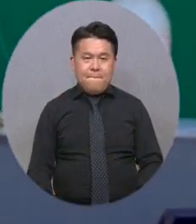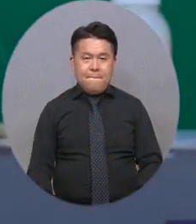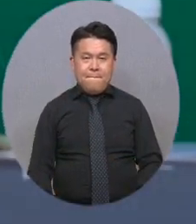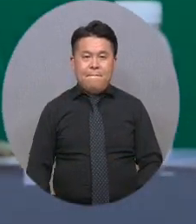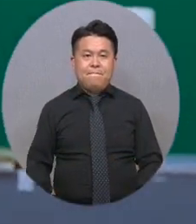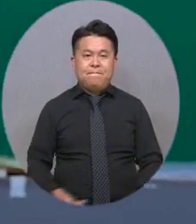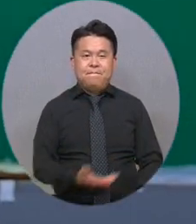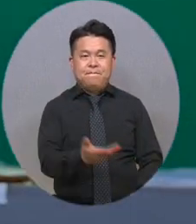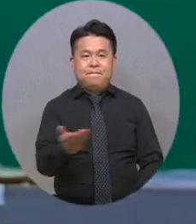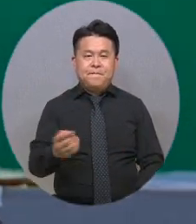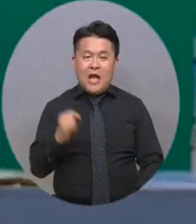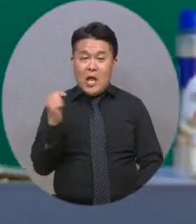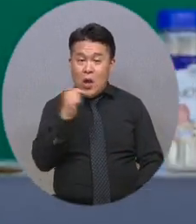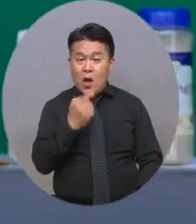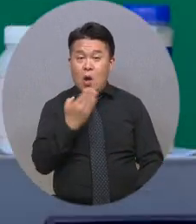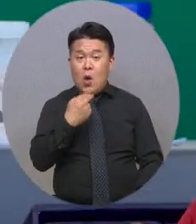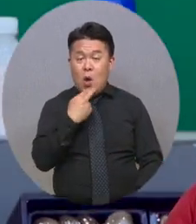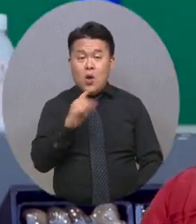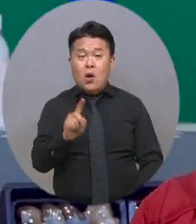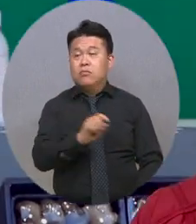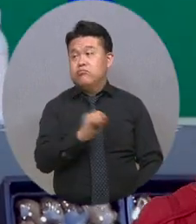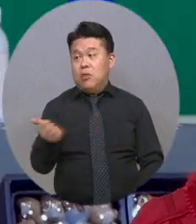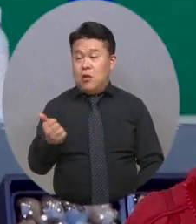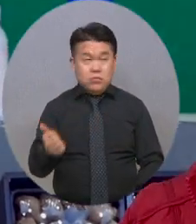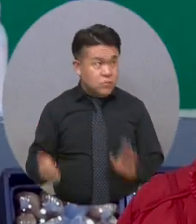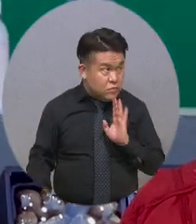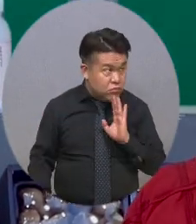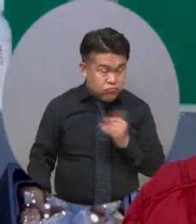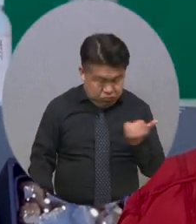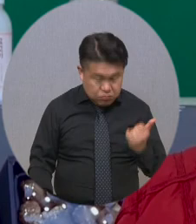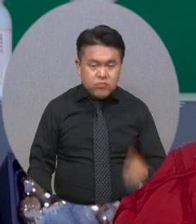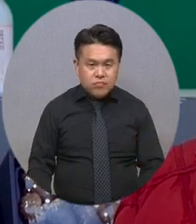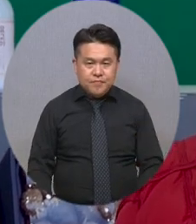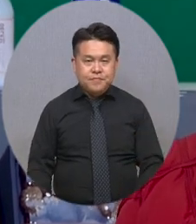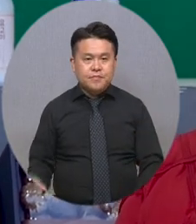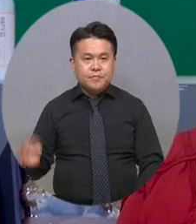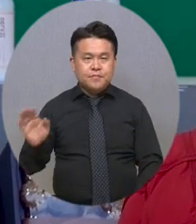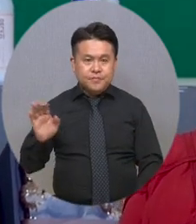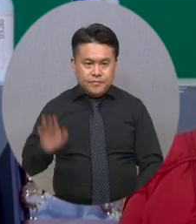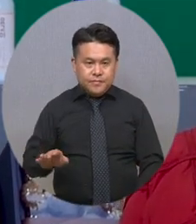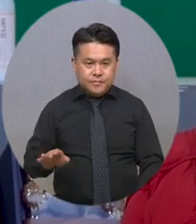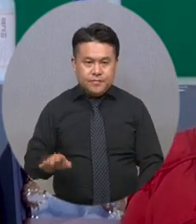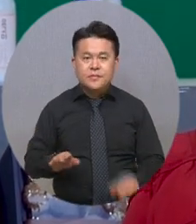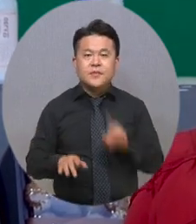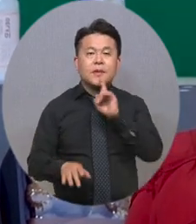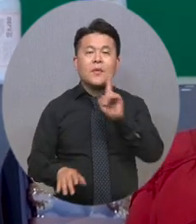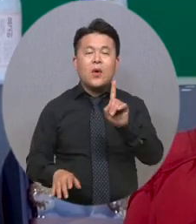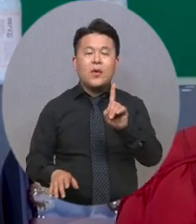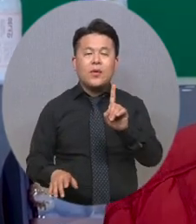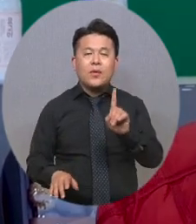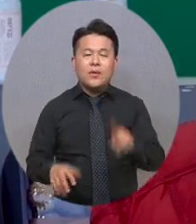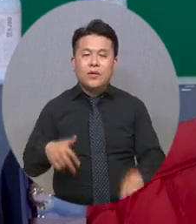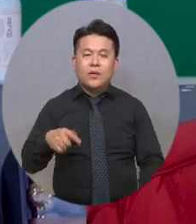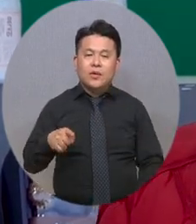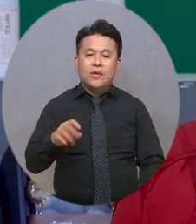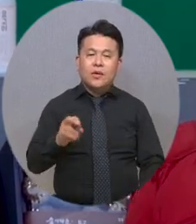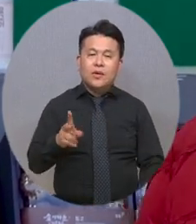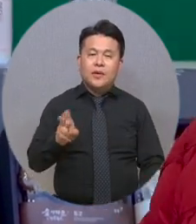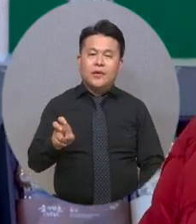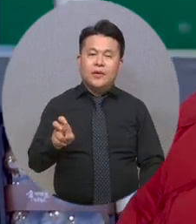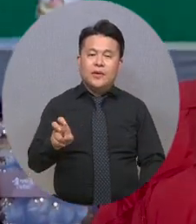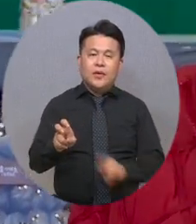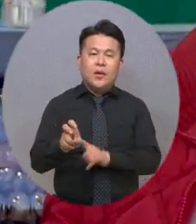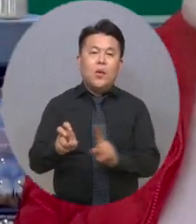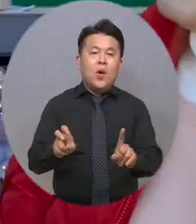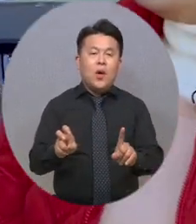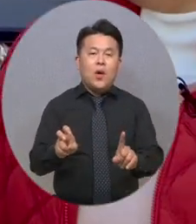여러분 소금 안 드시면은 어떻게 돼요? 죽어요. 죽어. 근데 우리가 요즘 뭐라 그럽니까? 저염이라 그러죠. 그치? 네.